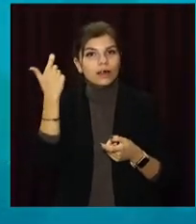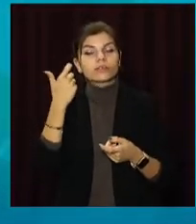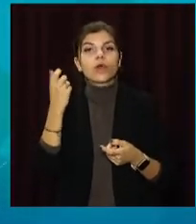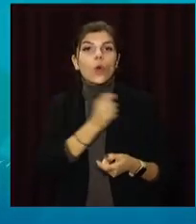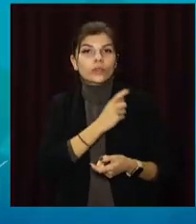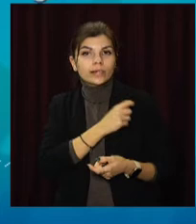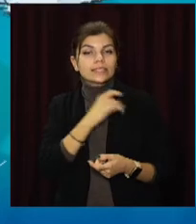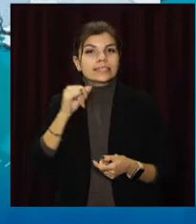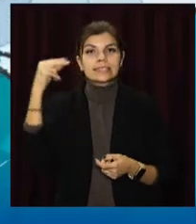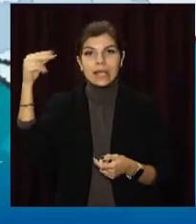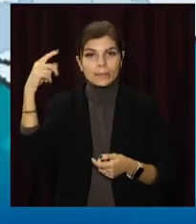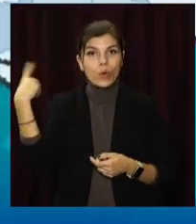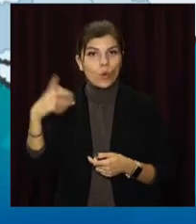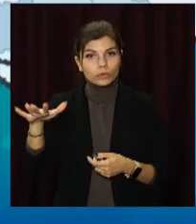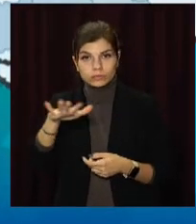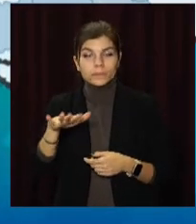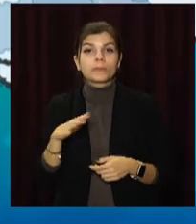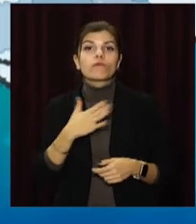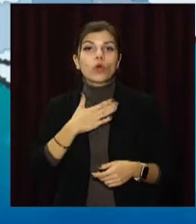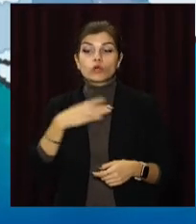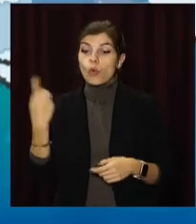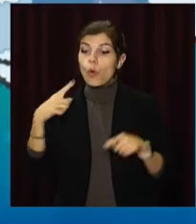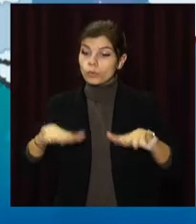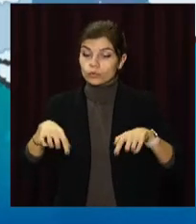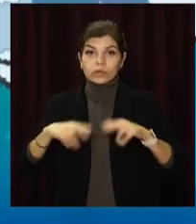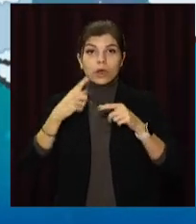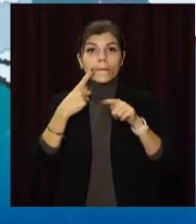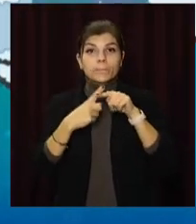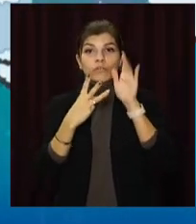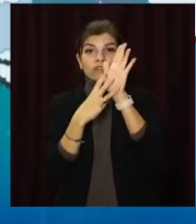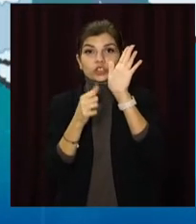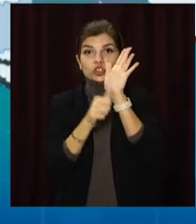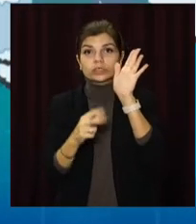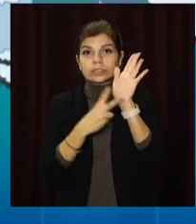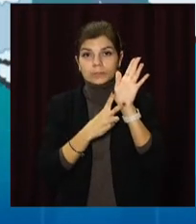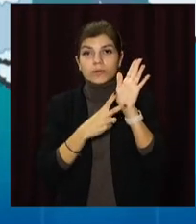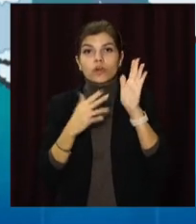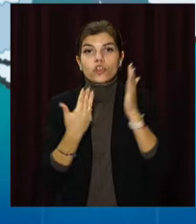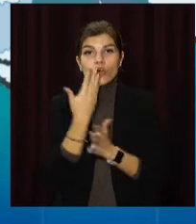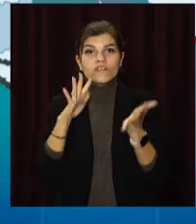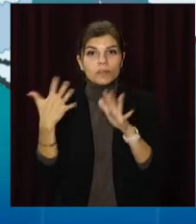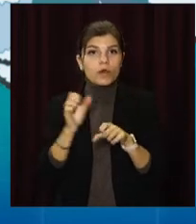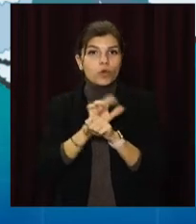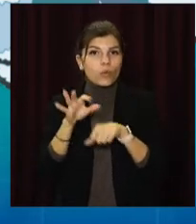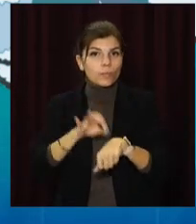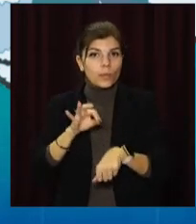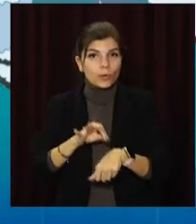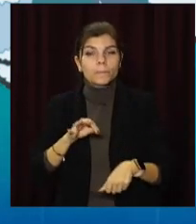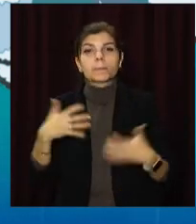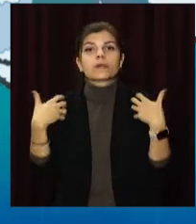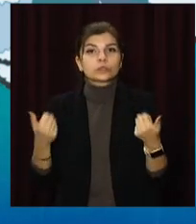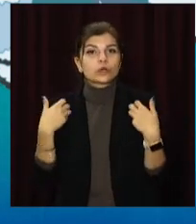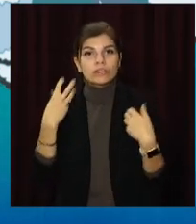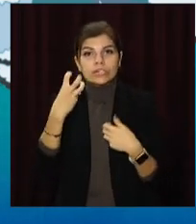Харківській, Одеській та Запорізькій областях. У нашій області – плюс 867 нових випадків COVID-19. Здолали